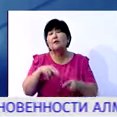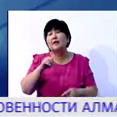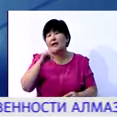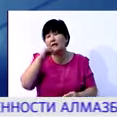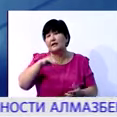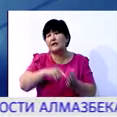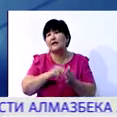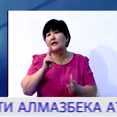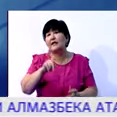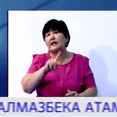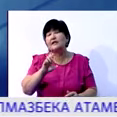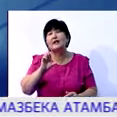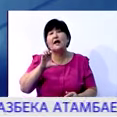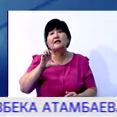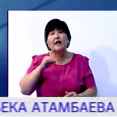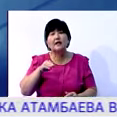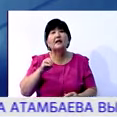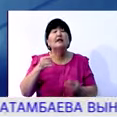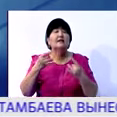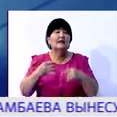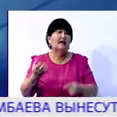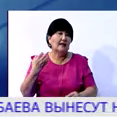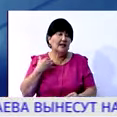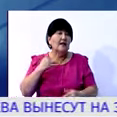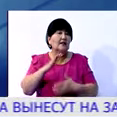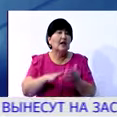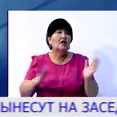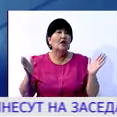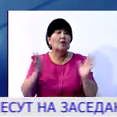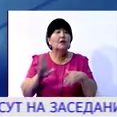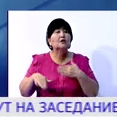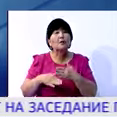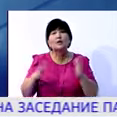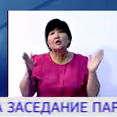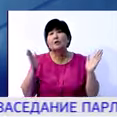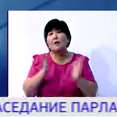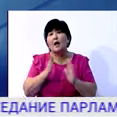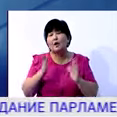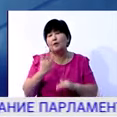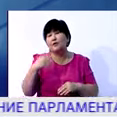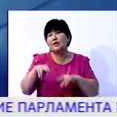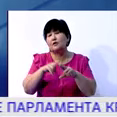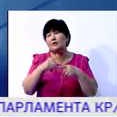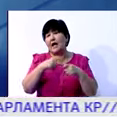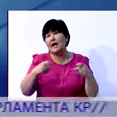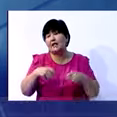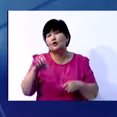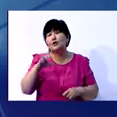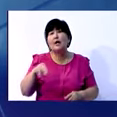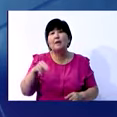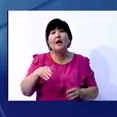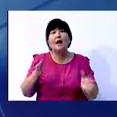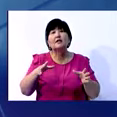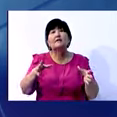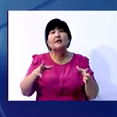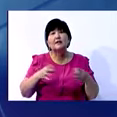портал kstrk.kz на сайте телеканала Кызылорда. Далее о погоде. Спонсор прогноза погоды – пятизвездочный отель «Султан Плаза».